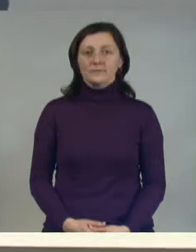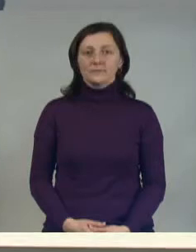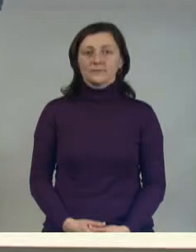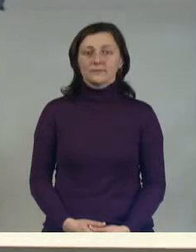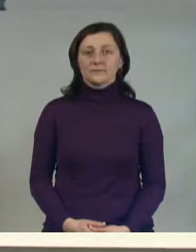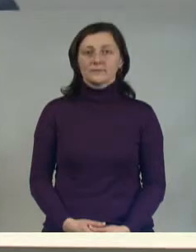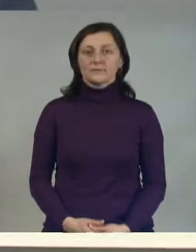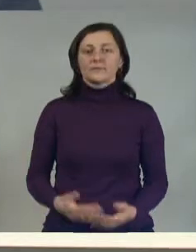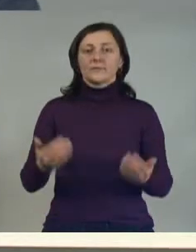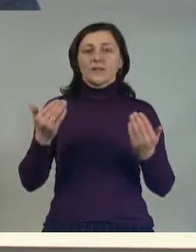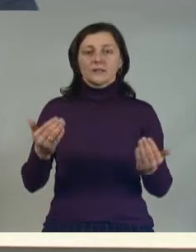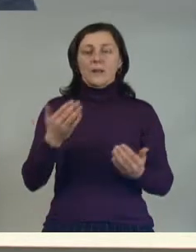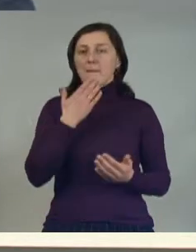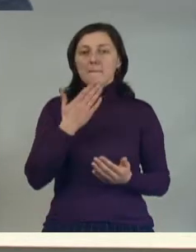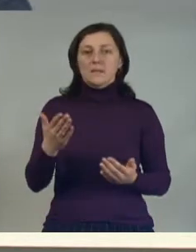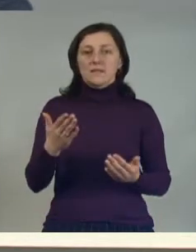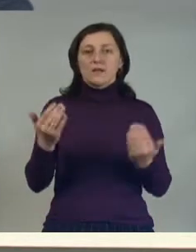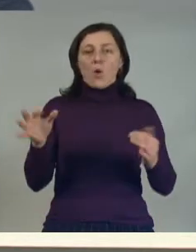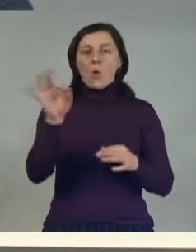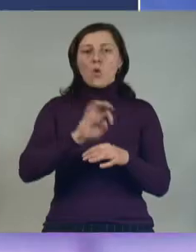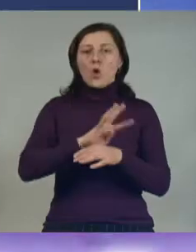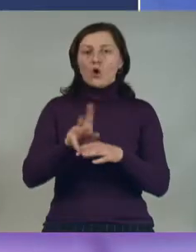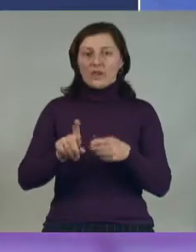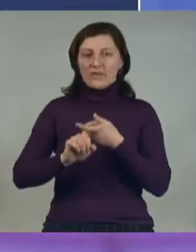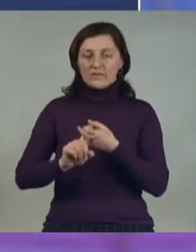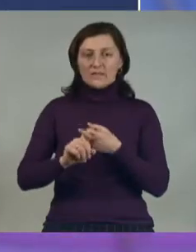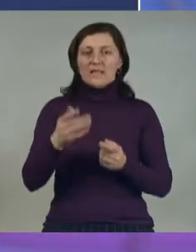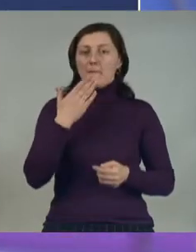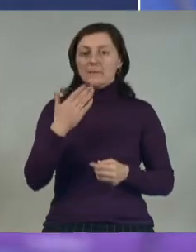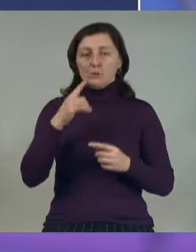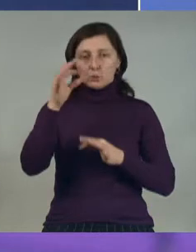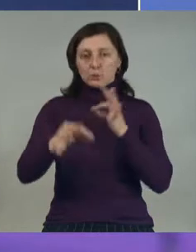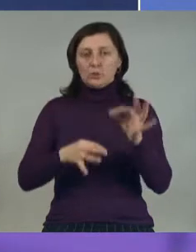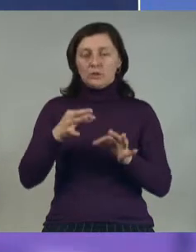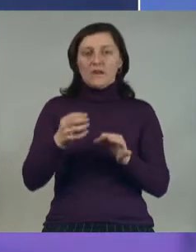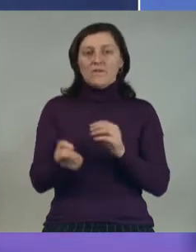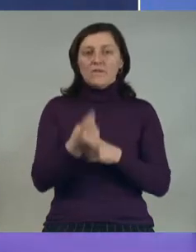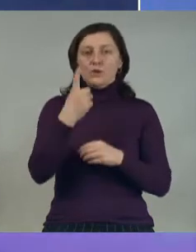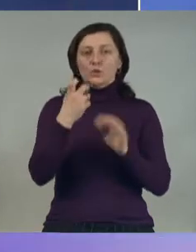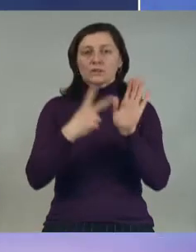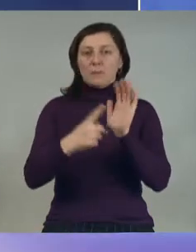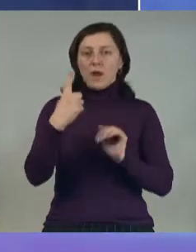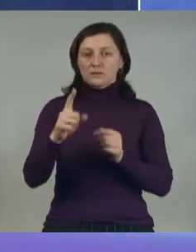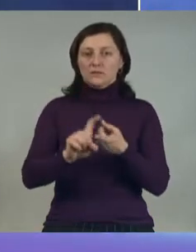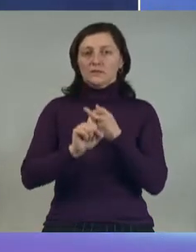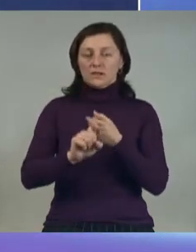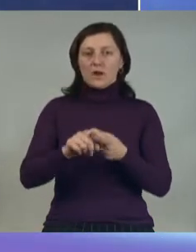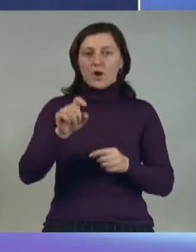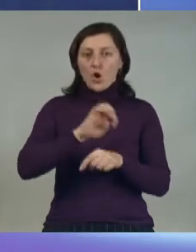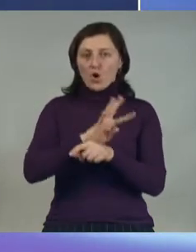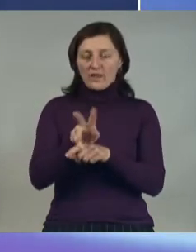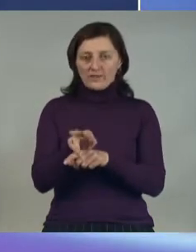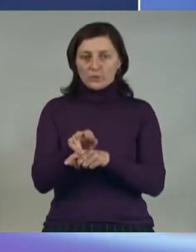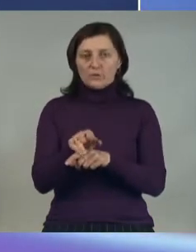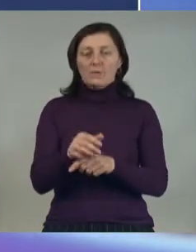а сейчас последние данной ситуации с коронавирусом за последние сутки в регионе выявлен 171 заразившийся к вид 19